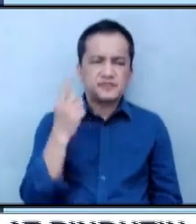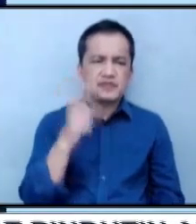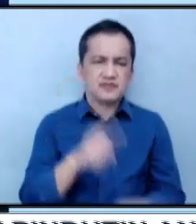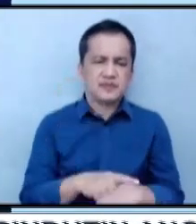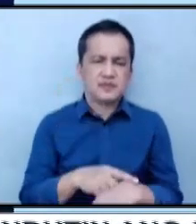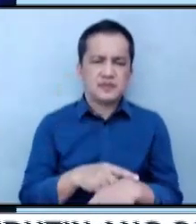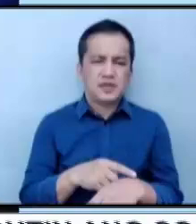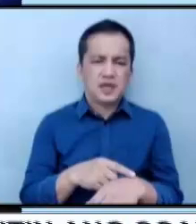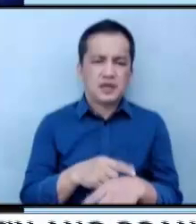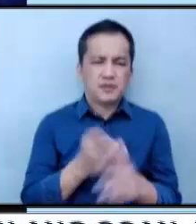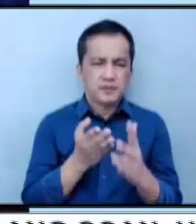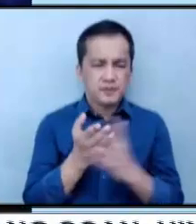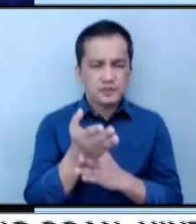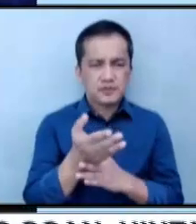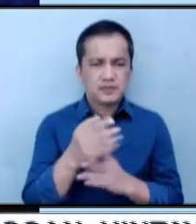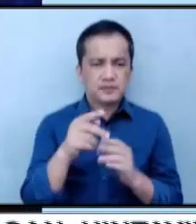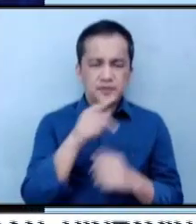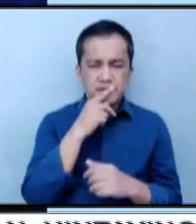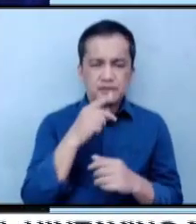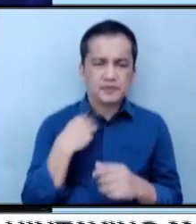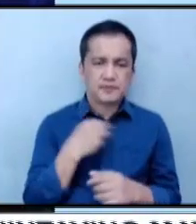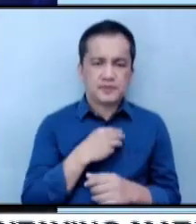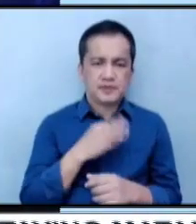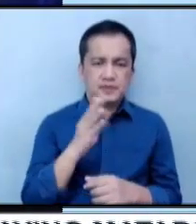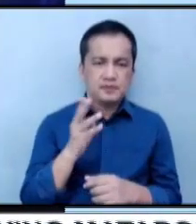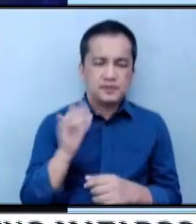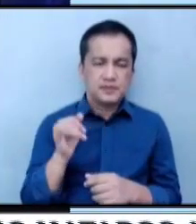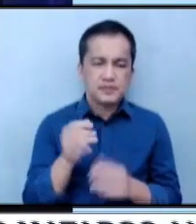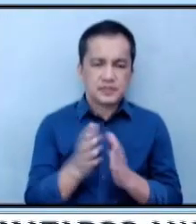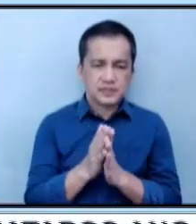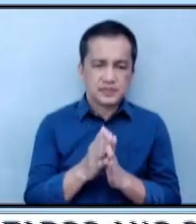privacy ang members ng BINI at hiniling sa fans at